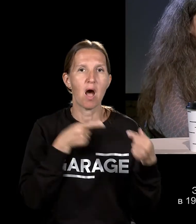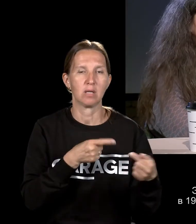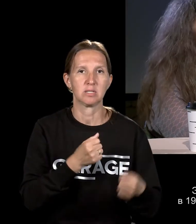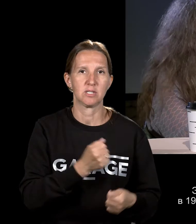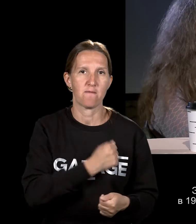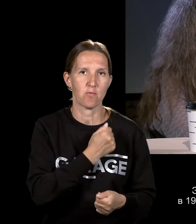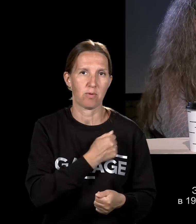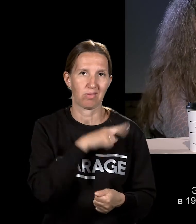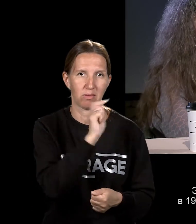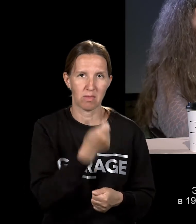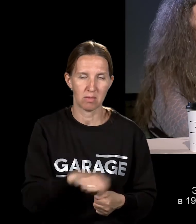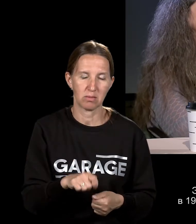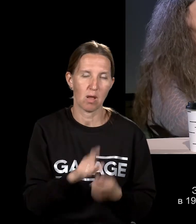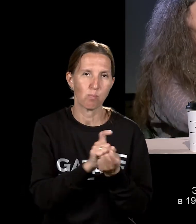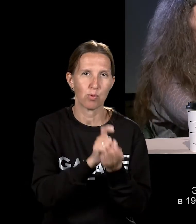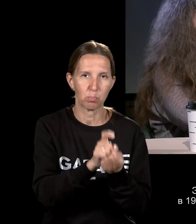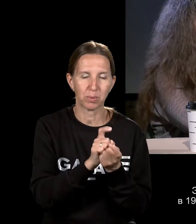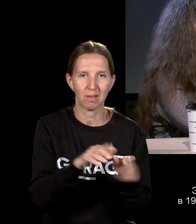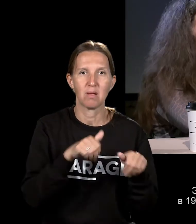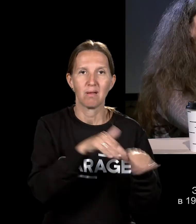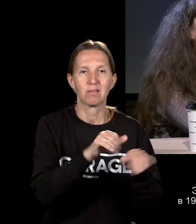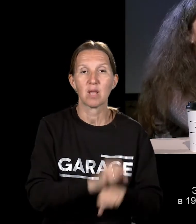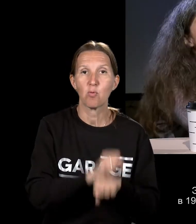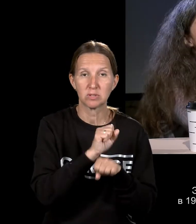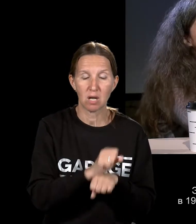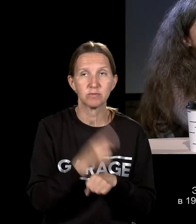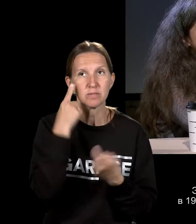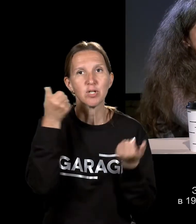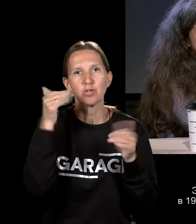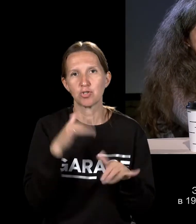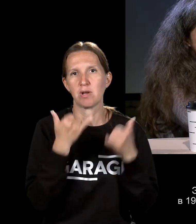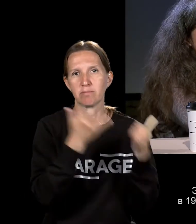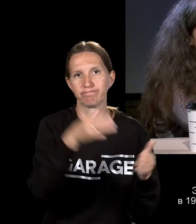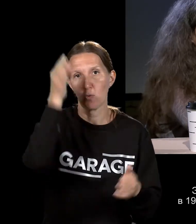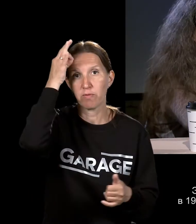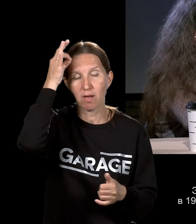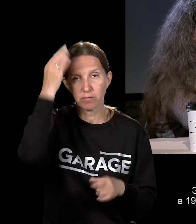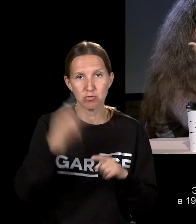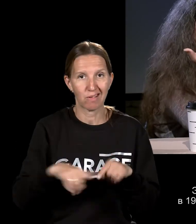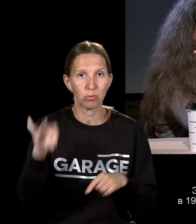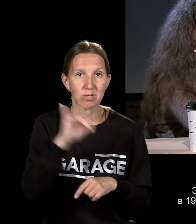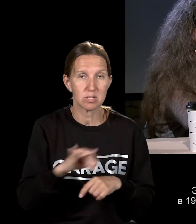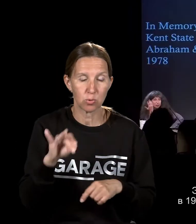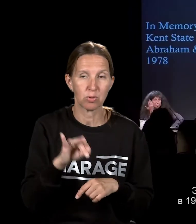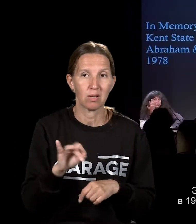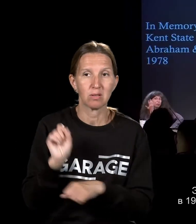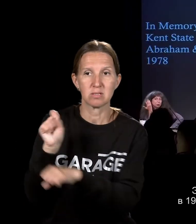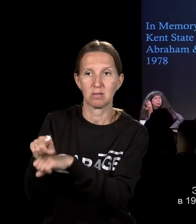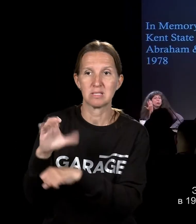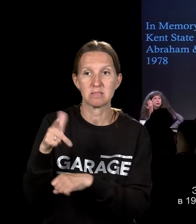демонстраций, антивоенной борьбы, которую в 1978 году решили увековечить в этом самом. И Сигалу заказали